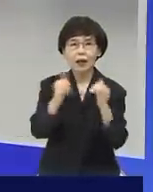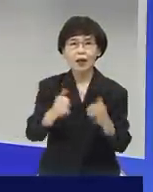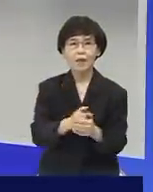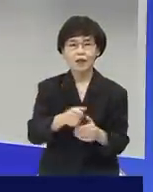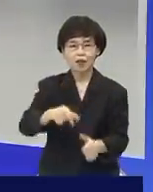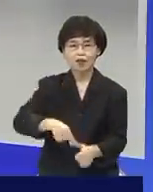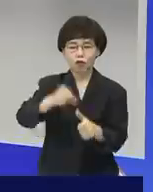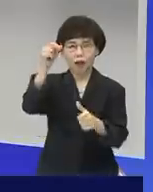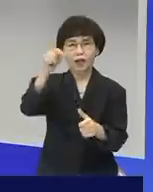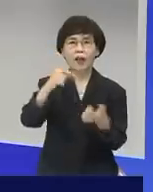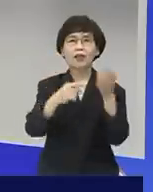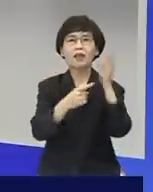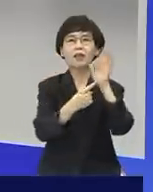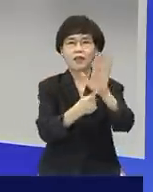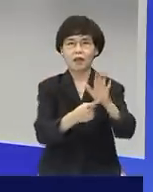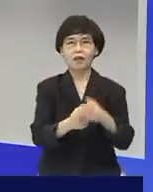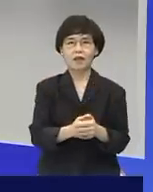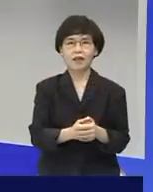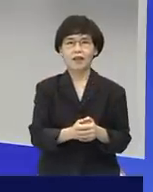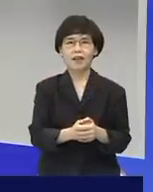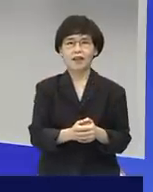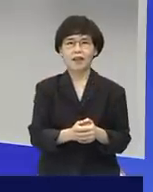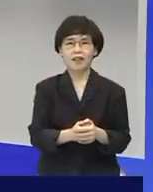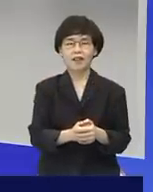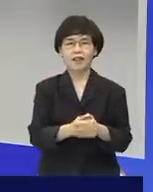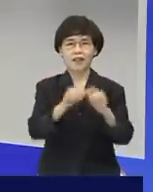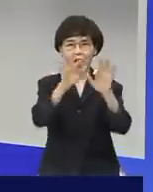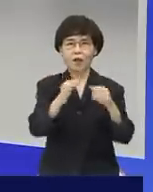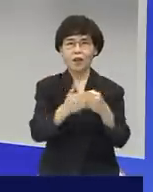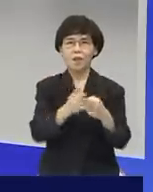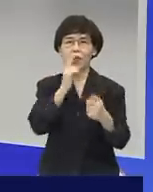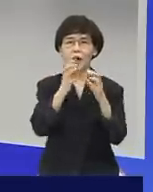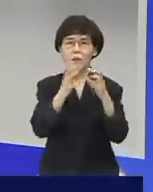검색어는 공분 부른 결혼식 하객 알바 구인 글입니다.